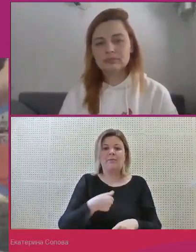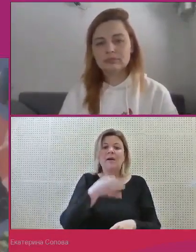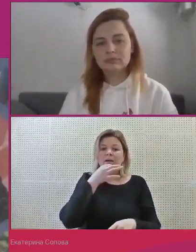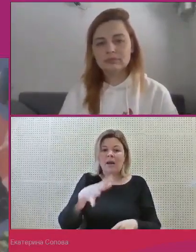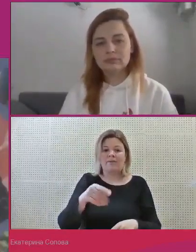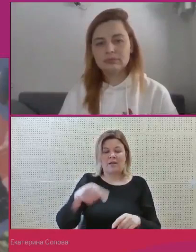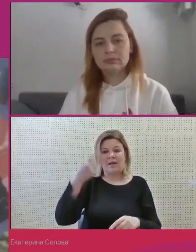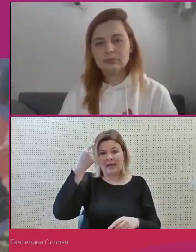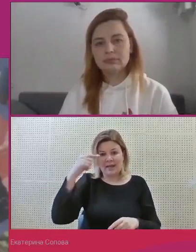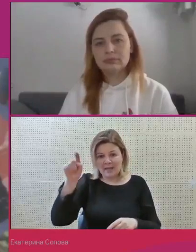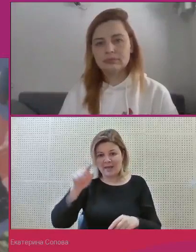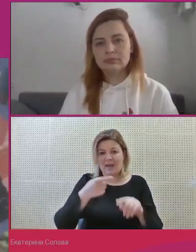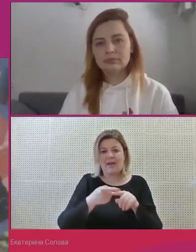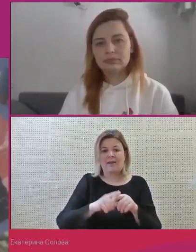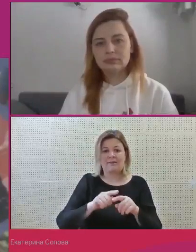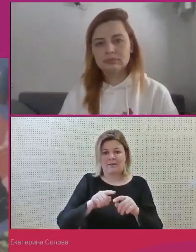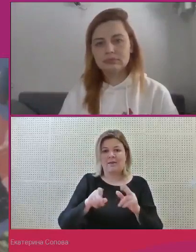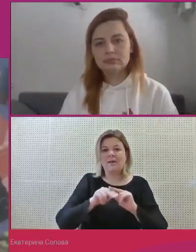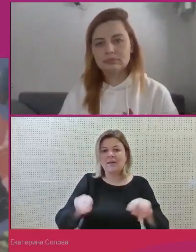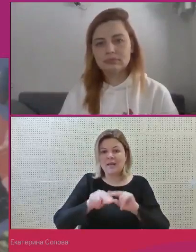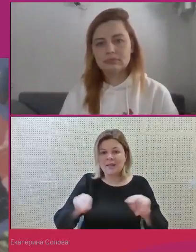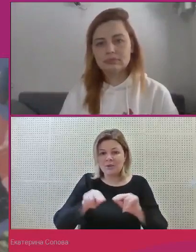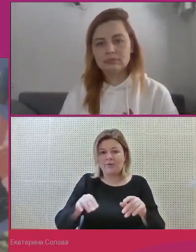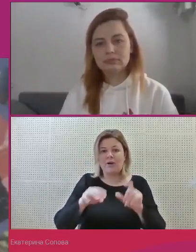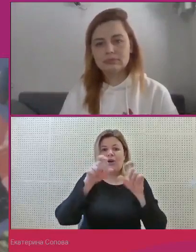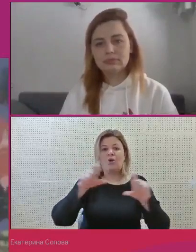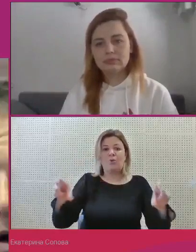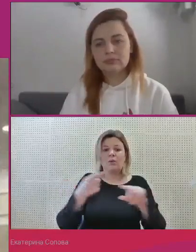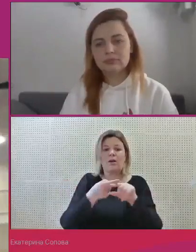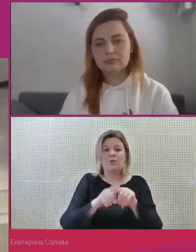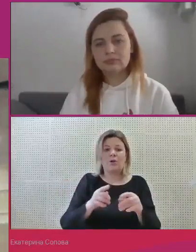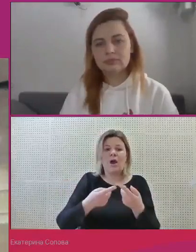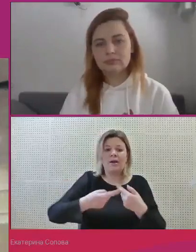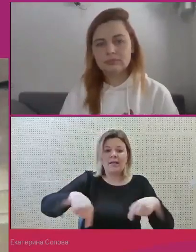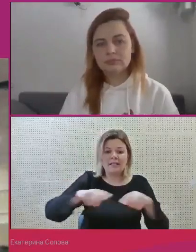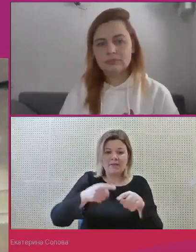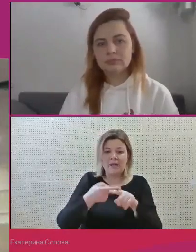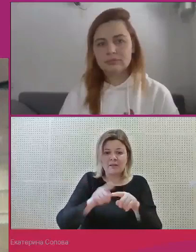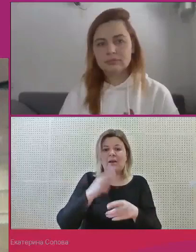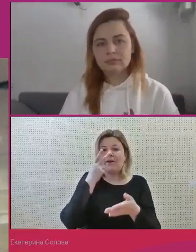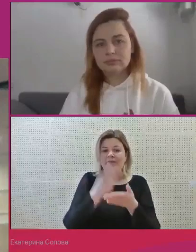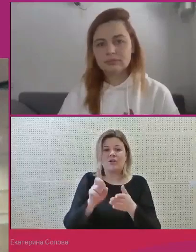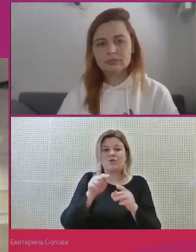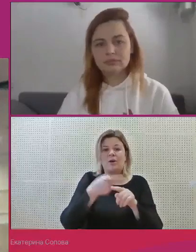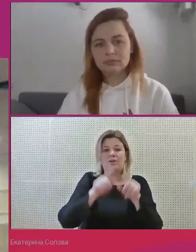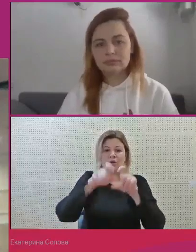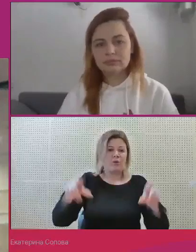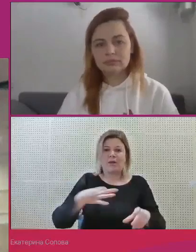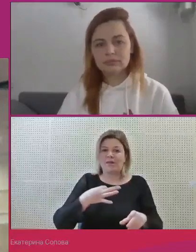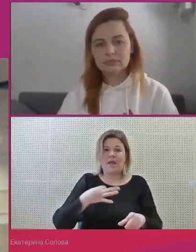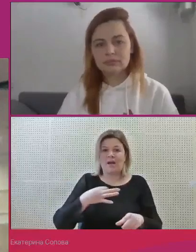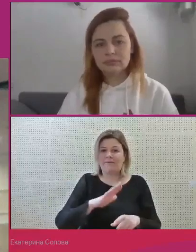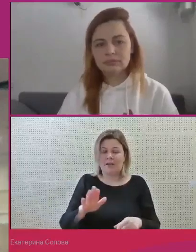идея, уже люди, которые это организовывают, видно, что они неравнодушны. Мне интересно, как в нашей стране